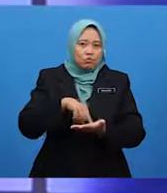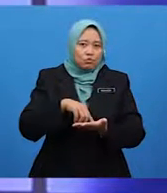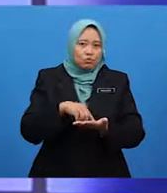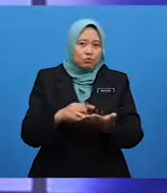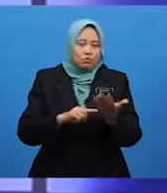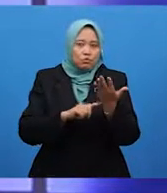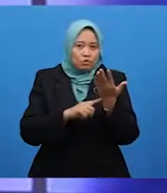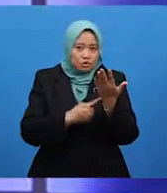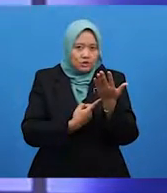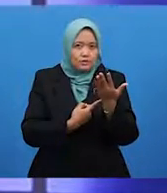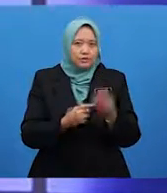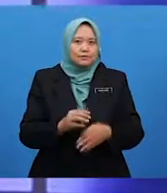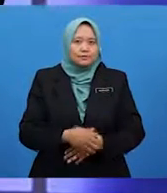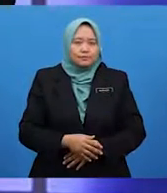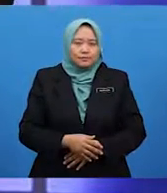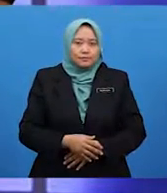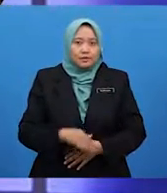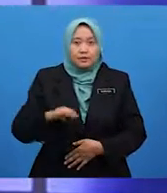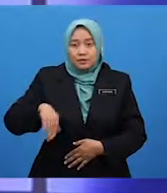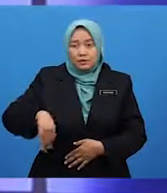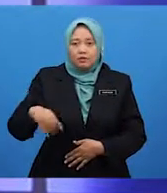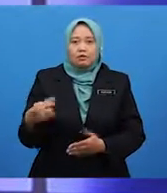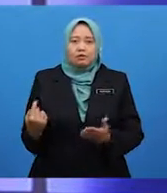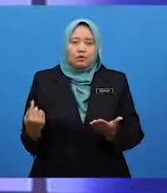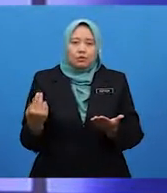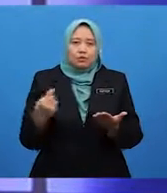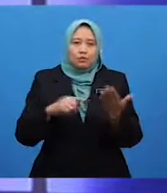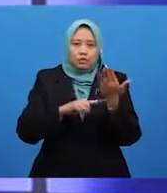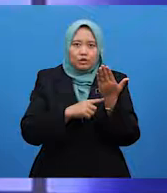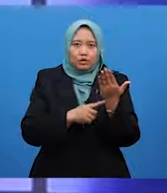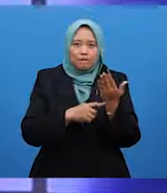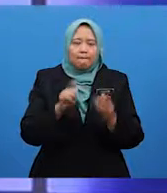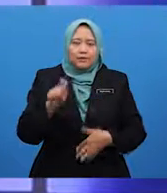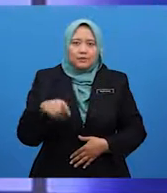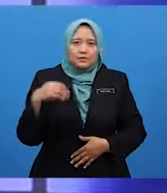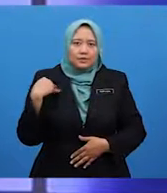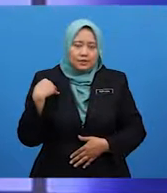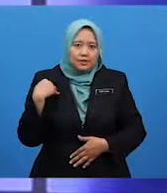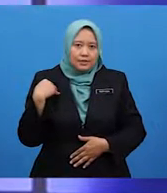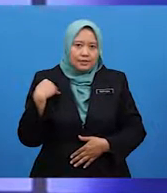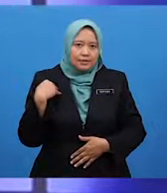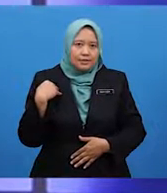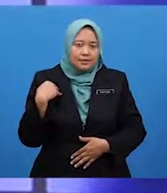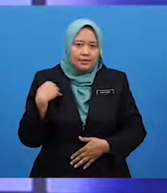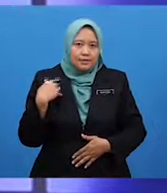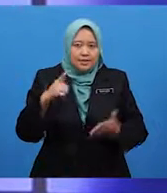pelajar-pelajar untuk menghasilkan sesebuah karya adalah lakaran sumber idea. Ya,